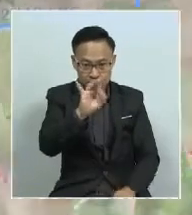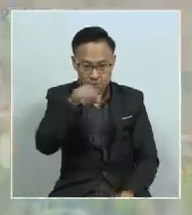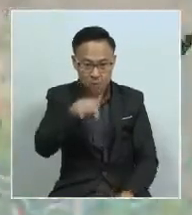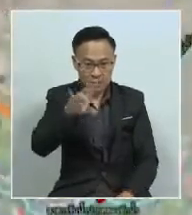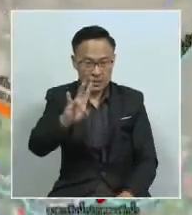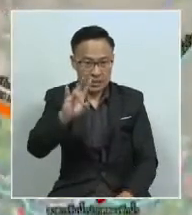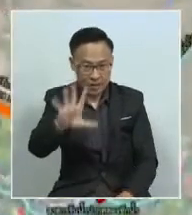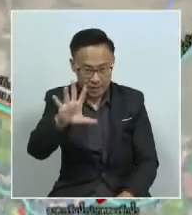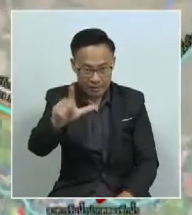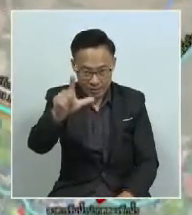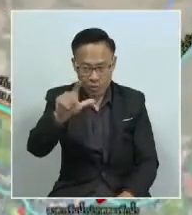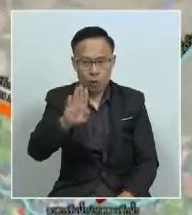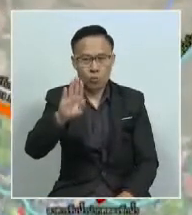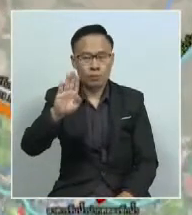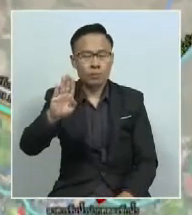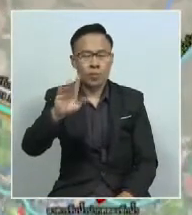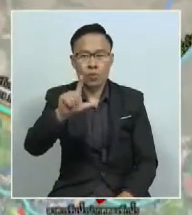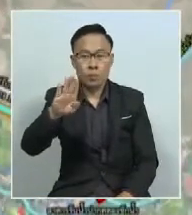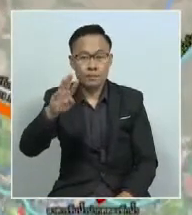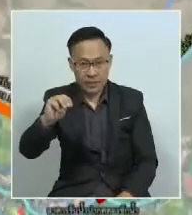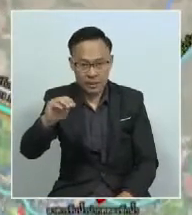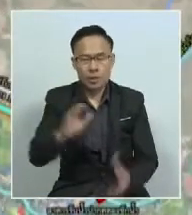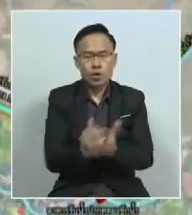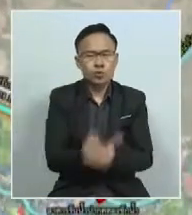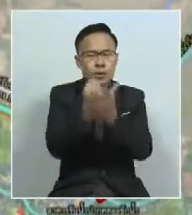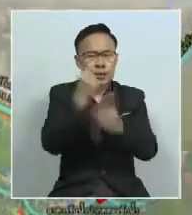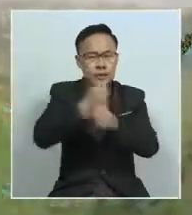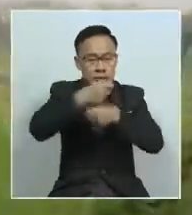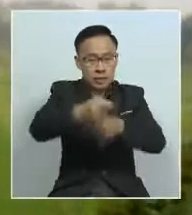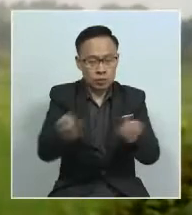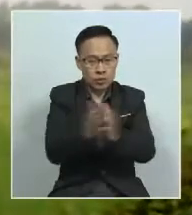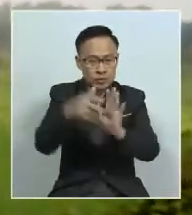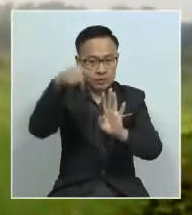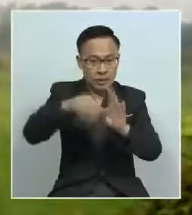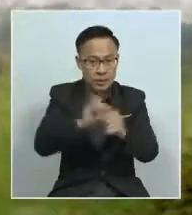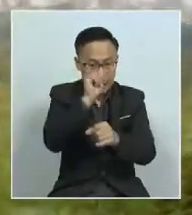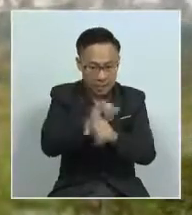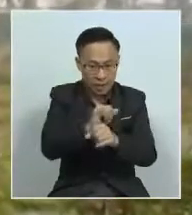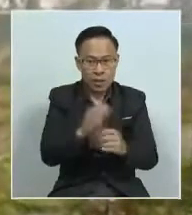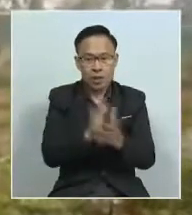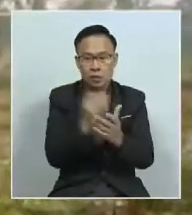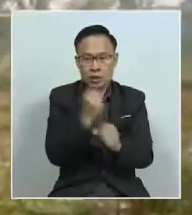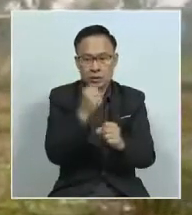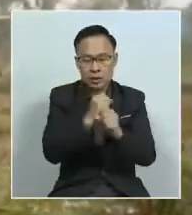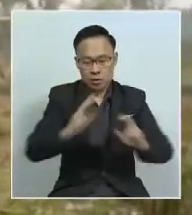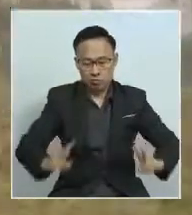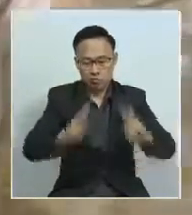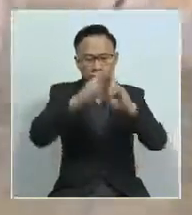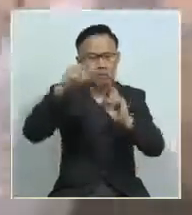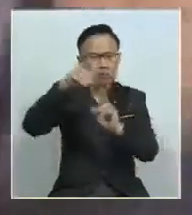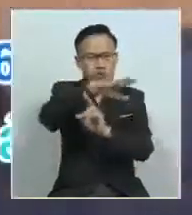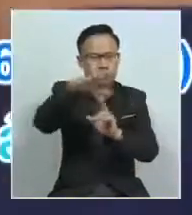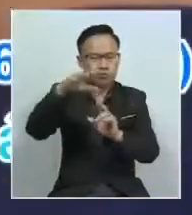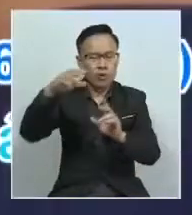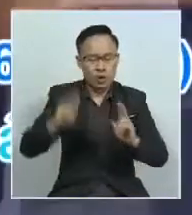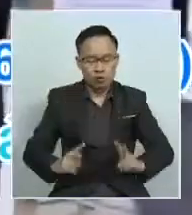ปรับปรุงคลองส่งน้ำให้พื้นที่การเกษตรเกือบ 4,000 ไร่รวมถึงการศึกษาการย้ายเสาไฟฟ้าออกนอกบึงเป็นต้นส่วนแผนเร่งด่